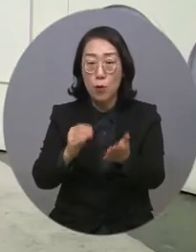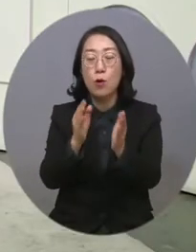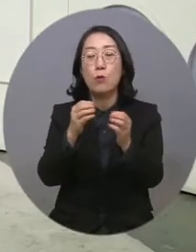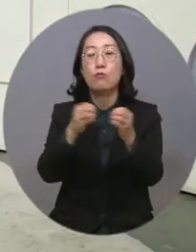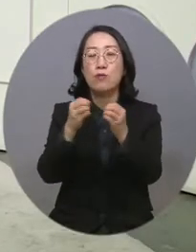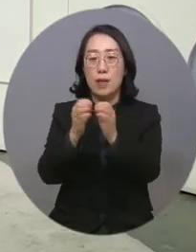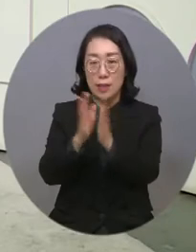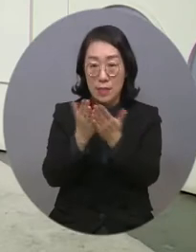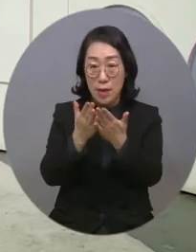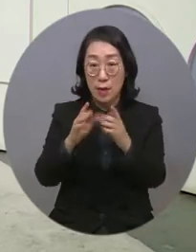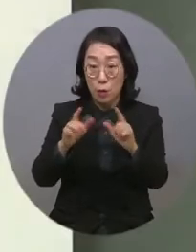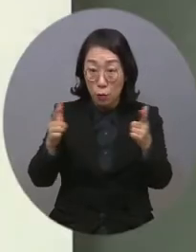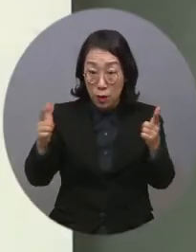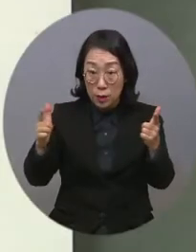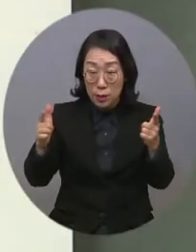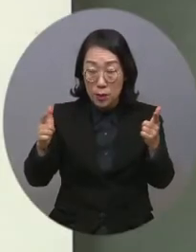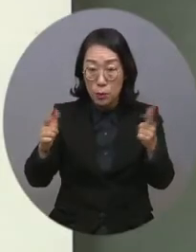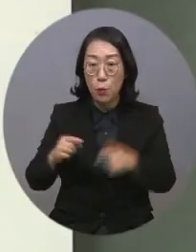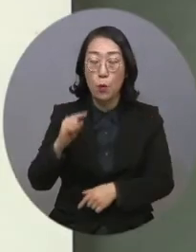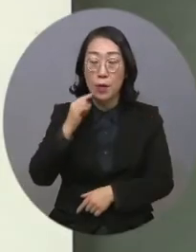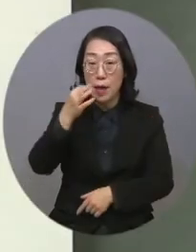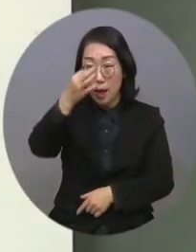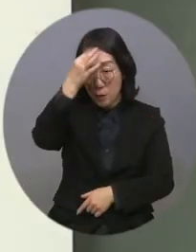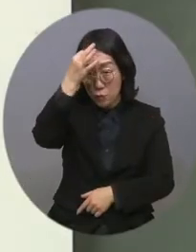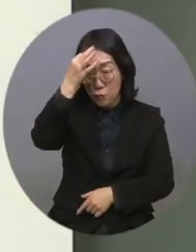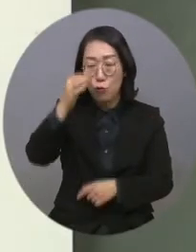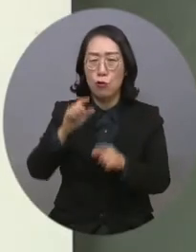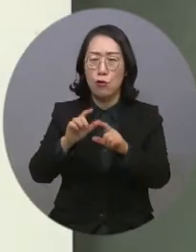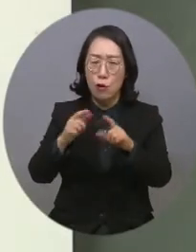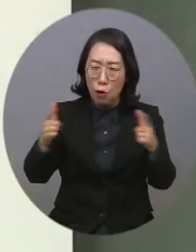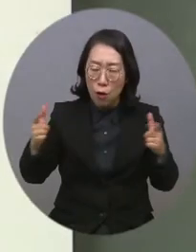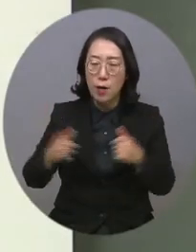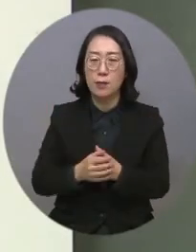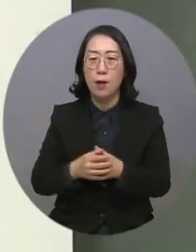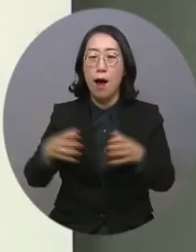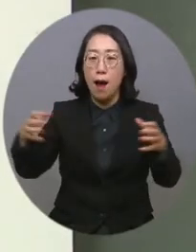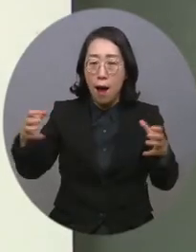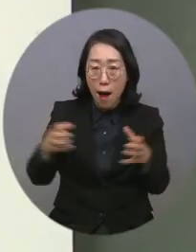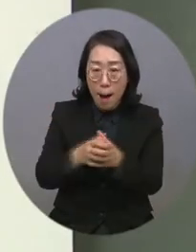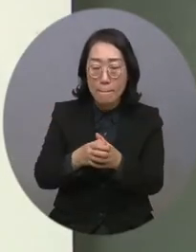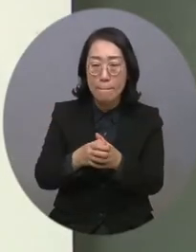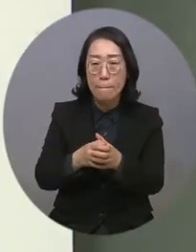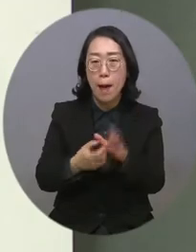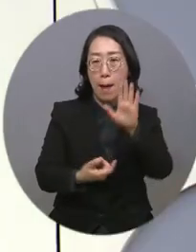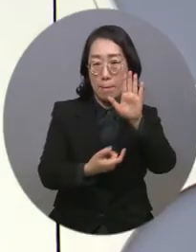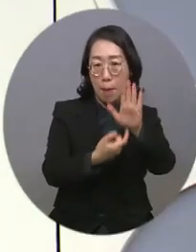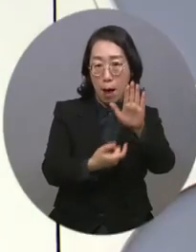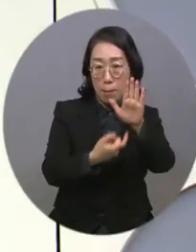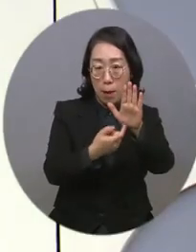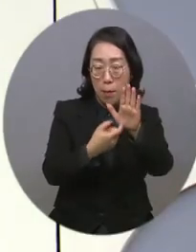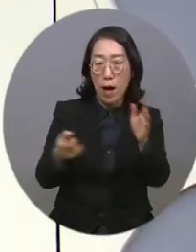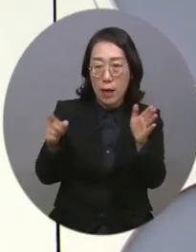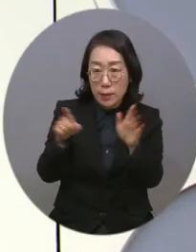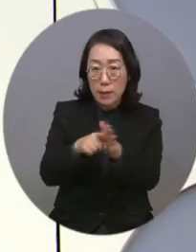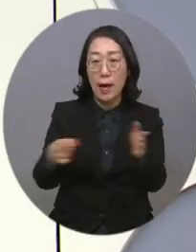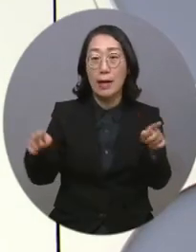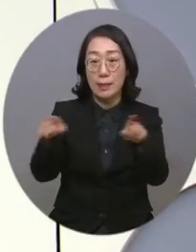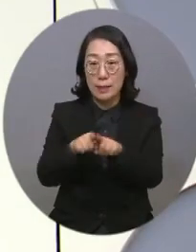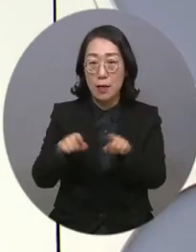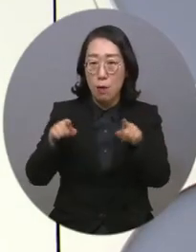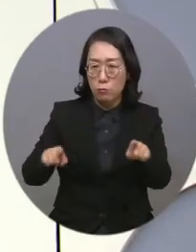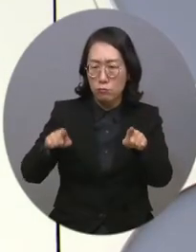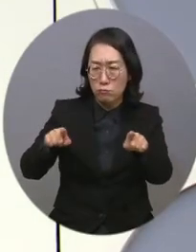세계, 예능 세계, 예술 세계가 같이 더불어 발전을 해야 해요. 예, 지금 더불어 가고 있는